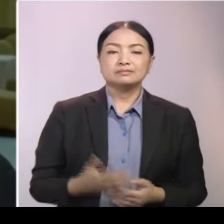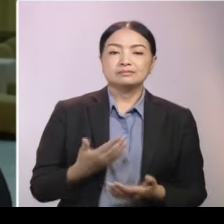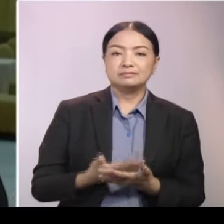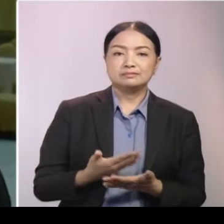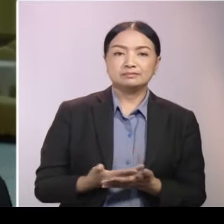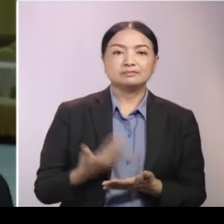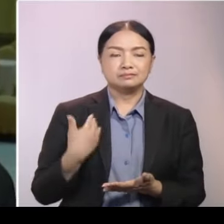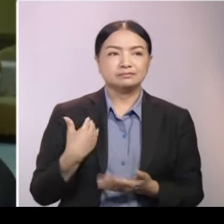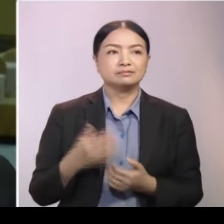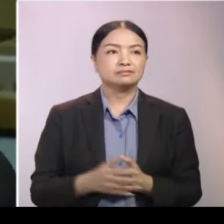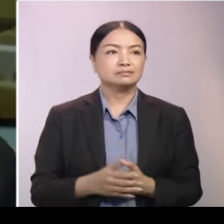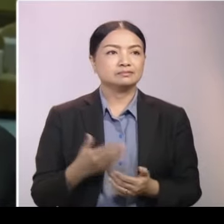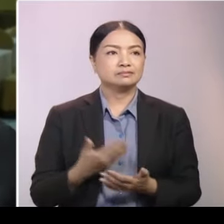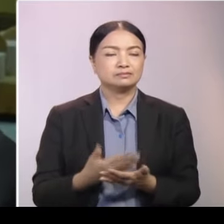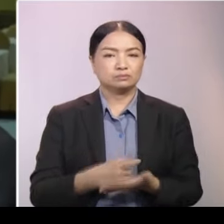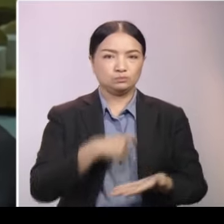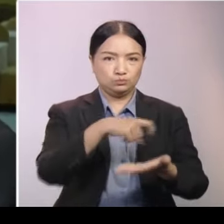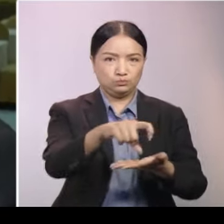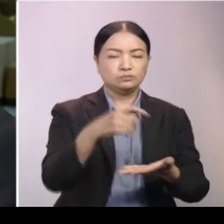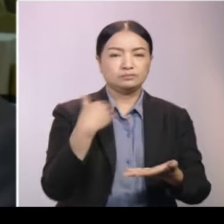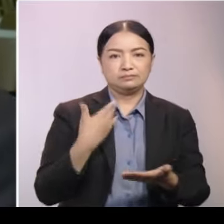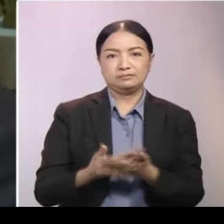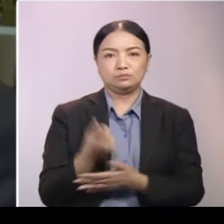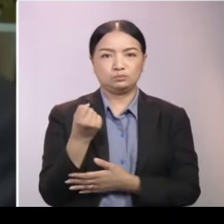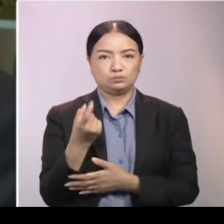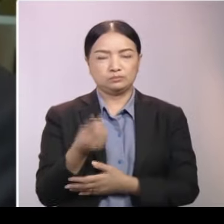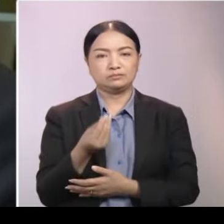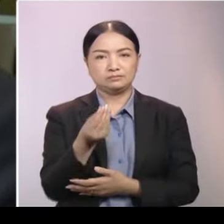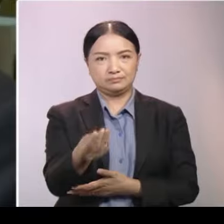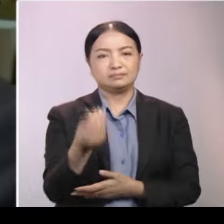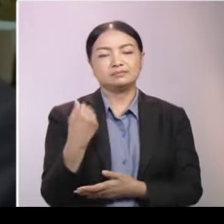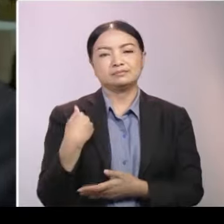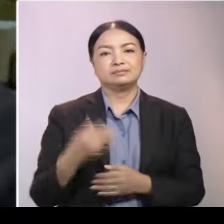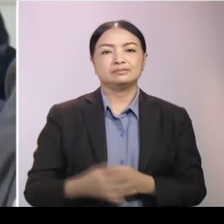นึ่งก็คงจะต้องลงในรูปแบบของ Wallet ต่อไปก็รอดู